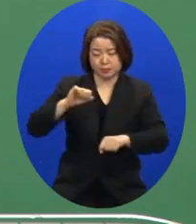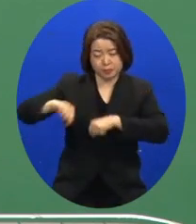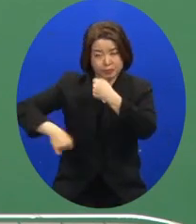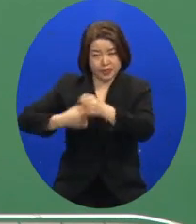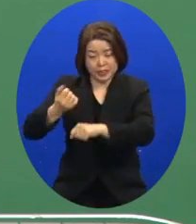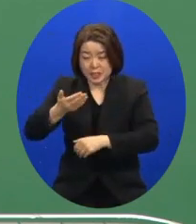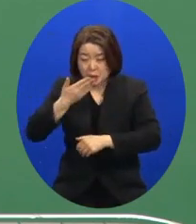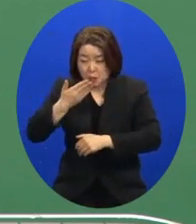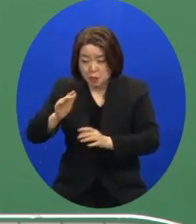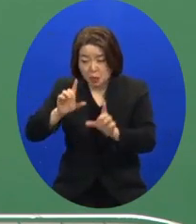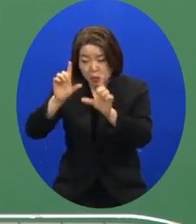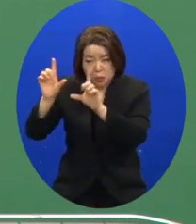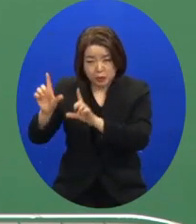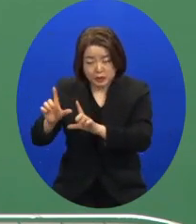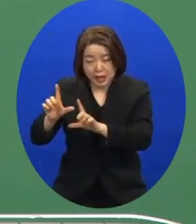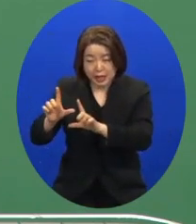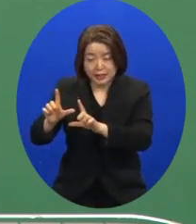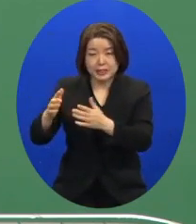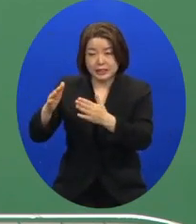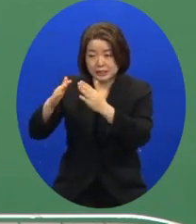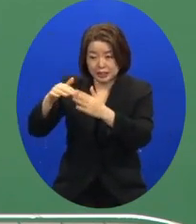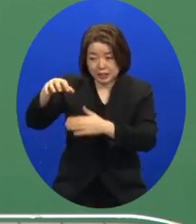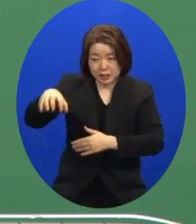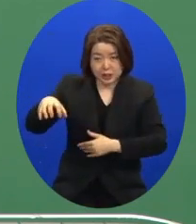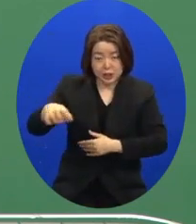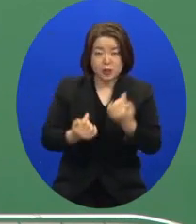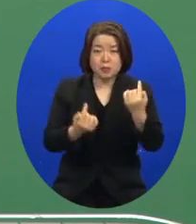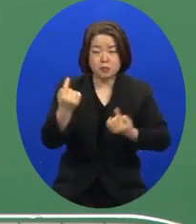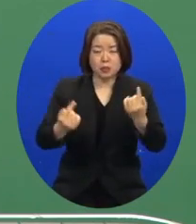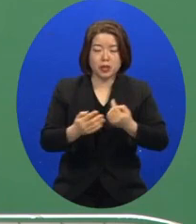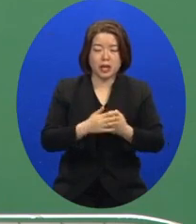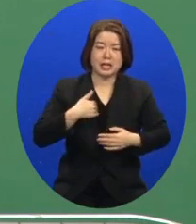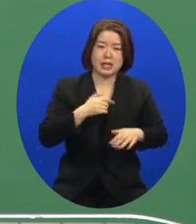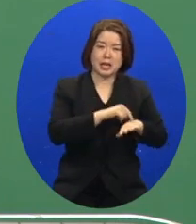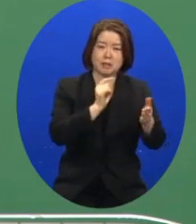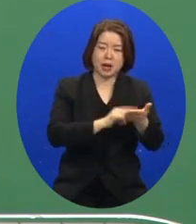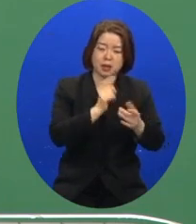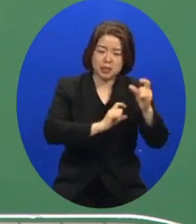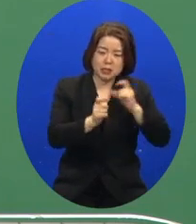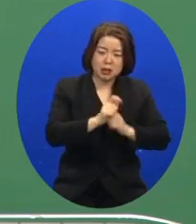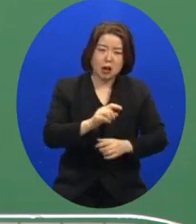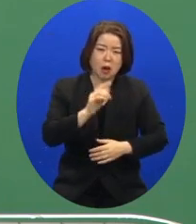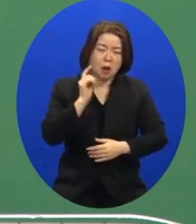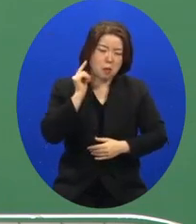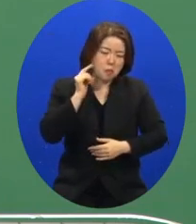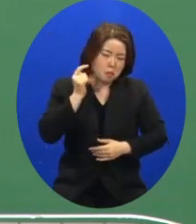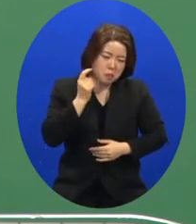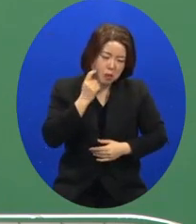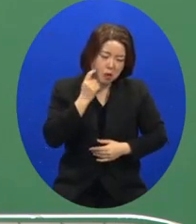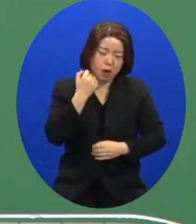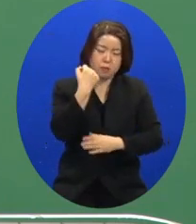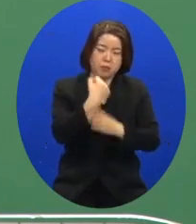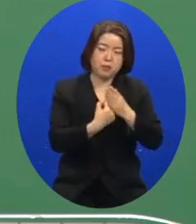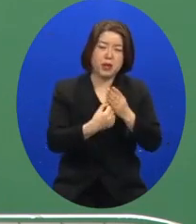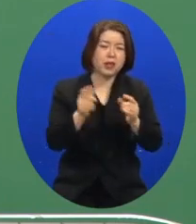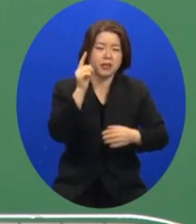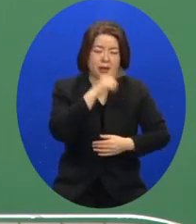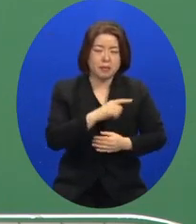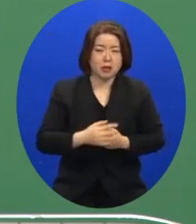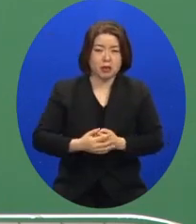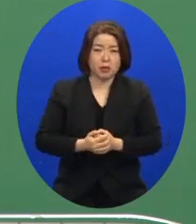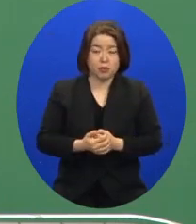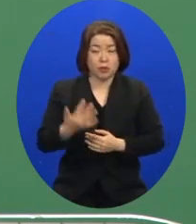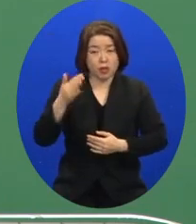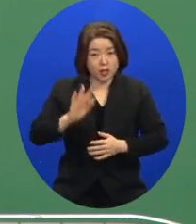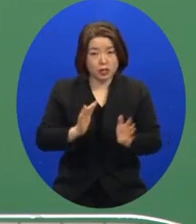자는 마구간보다 훨씬 더럽고 거짓되고 부패되어져 있습니다. 그런데